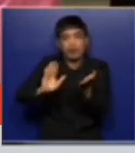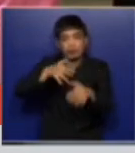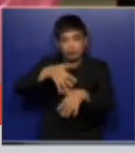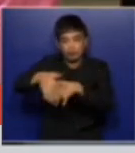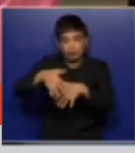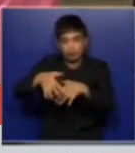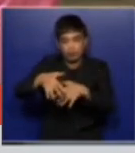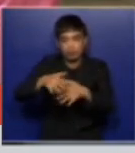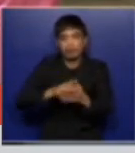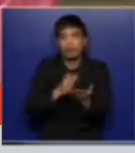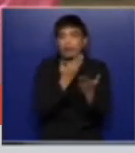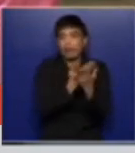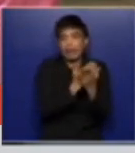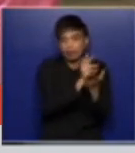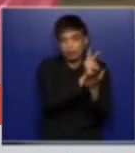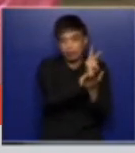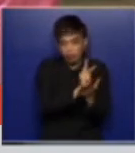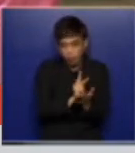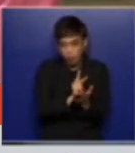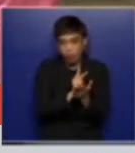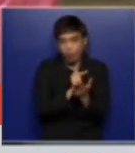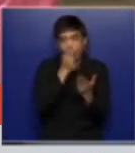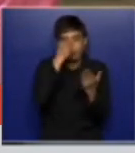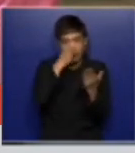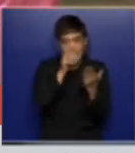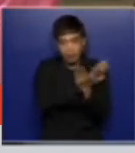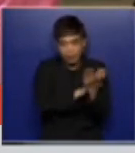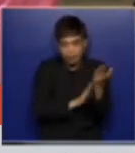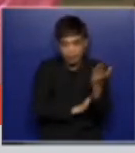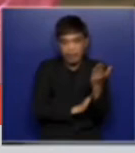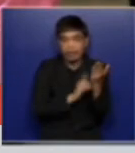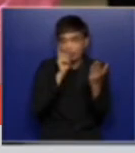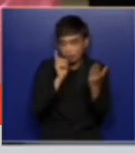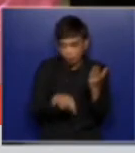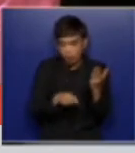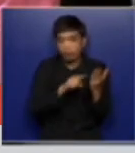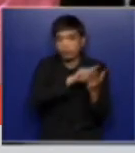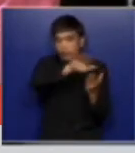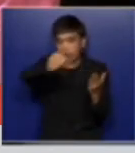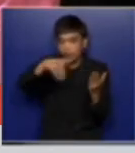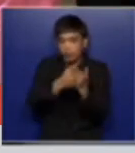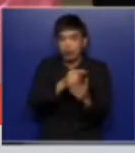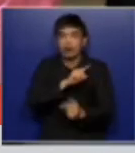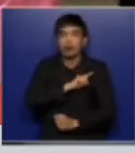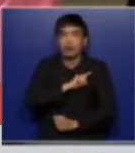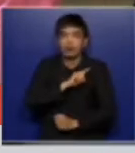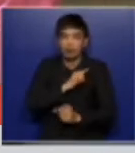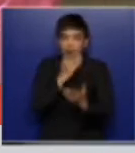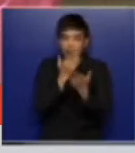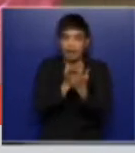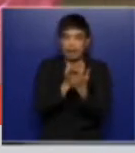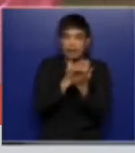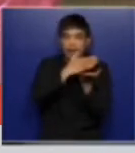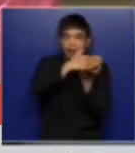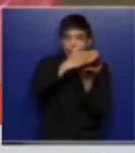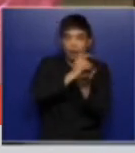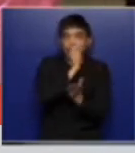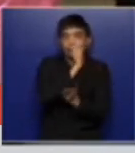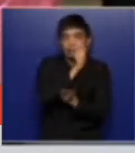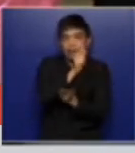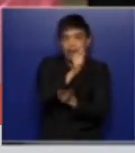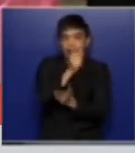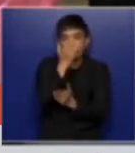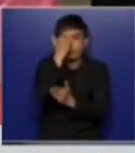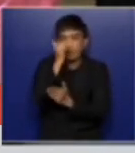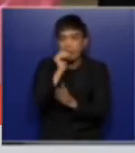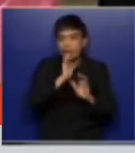นหนึ่งก็เป็นเงินกู้ที่คนไทยทั้งประเทศจะต้องร่วมกันรับผิดชอบในการจ่ายคืนเงินกู้ที่รัฐบาล